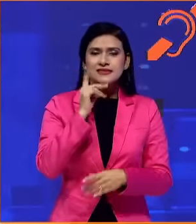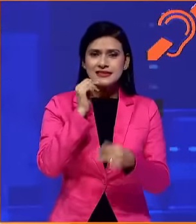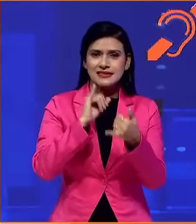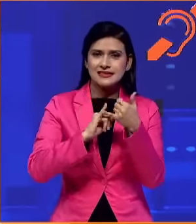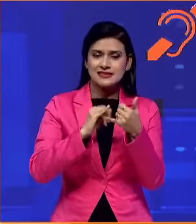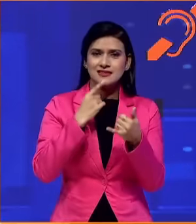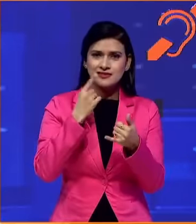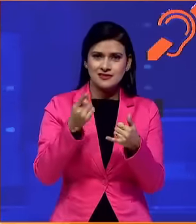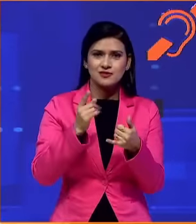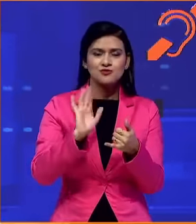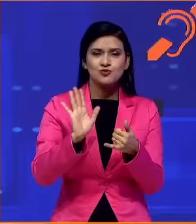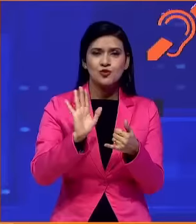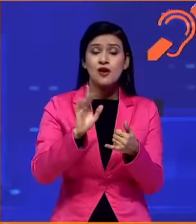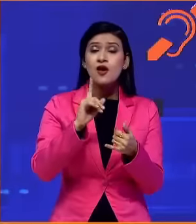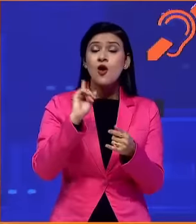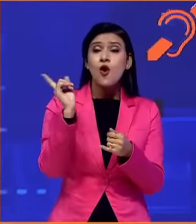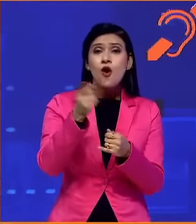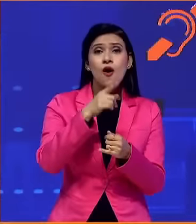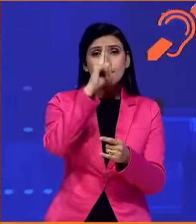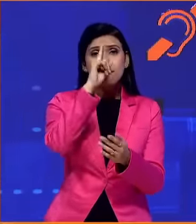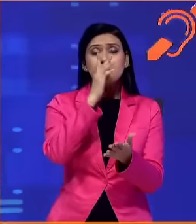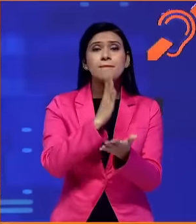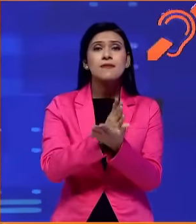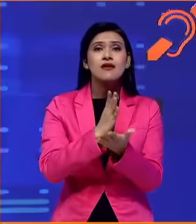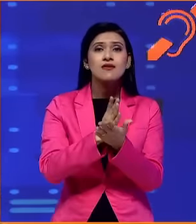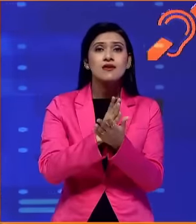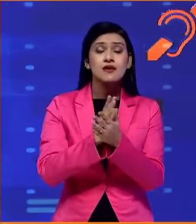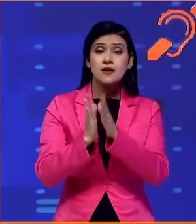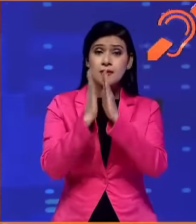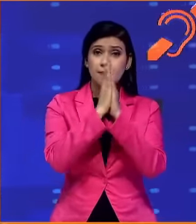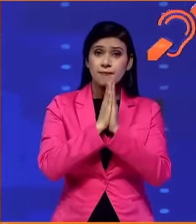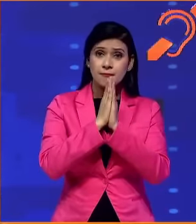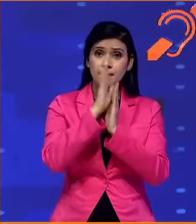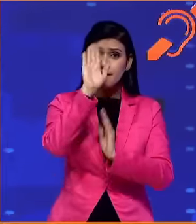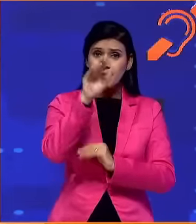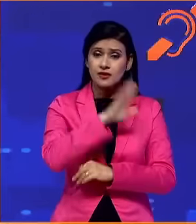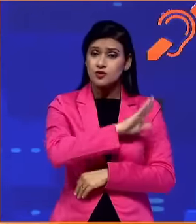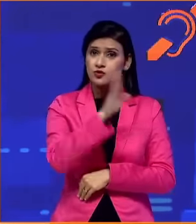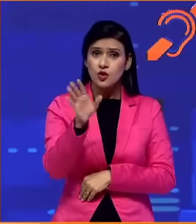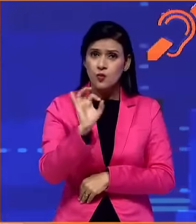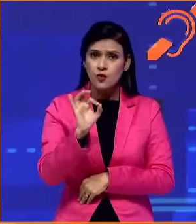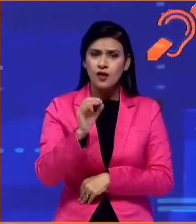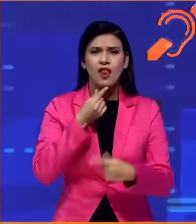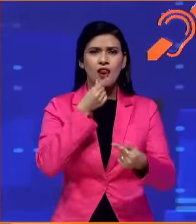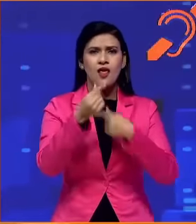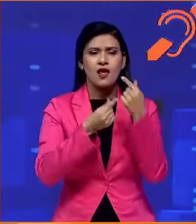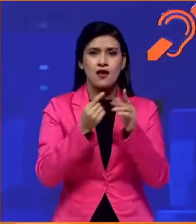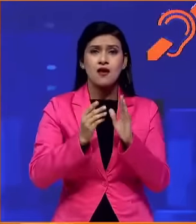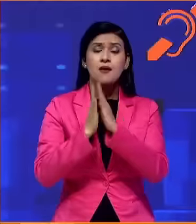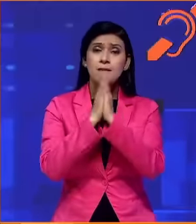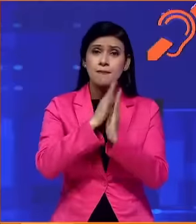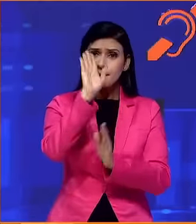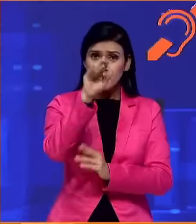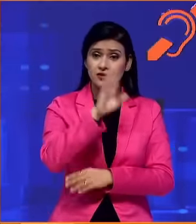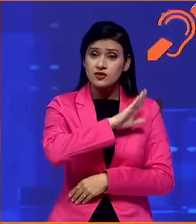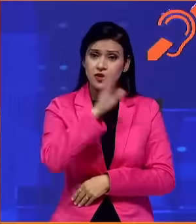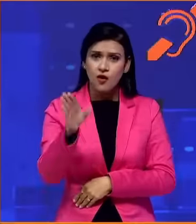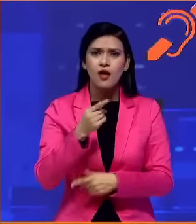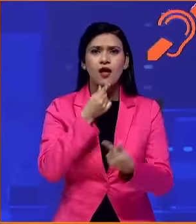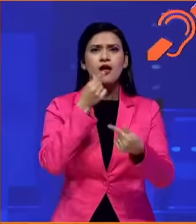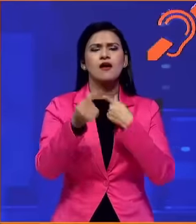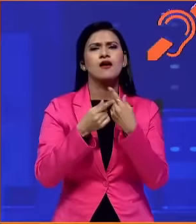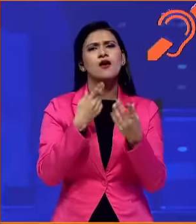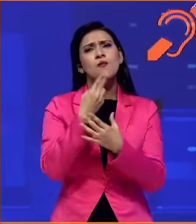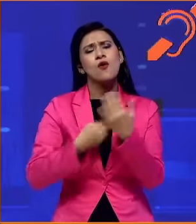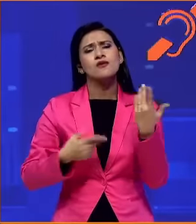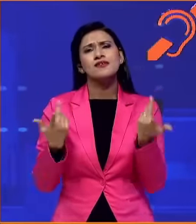बनगईहैकिअगरवह नहींजाताहै,तोउसकेसाथदुर्व्यवहारहोताहै,औरअगरवह जाताहै,तोभीउसकेसाथदुर्व्यवहारहोताहै।सबसे पहलेयहतयकरलेंकिआपक्याकरनाचाहतेहैं। उसनेखुदही